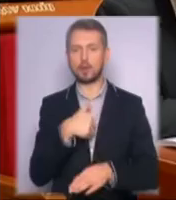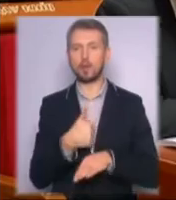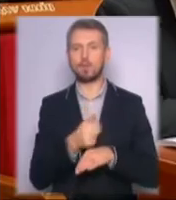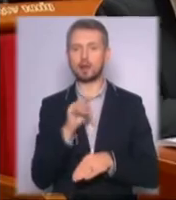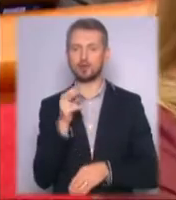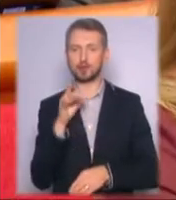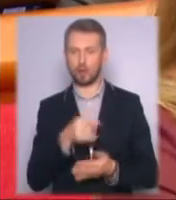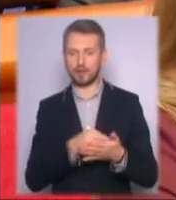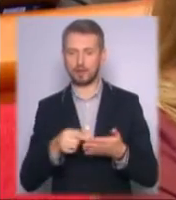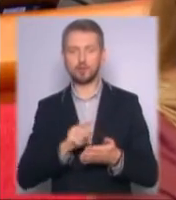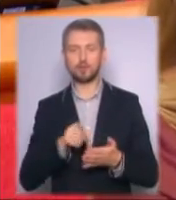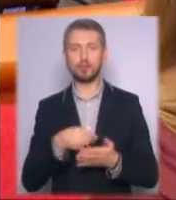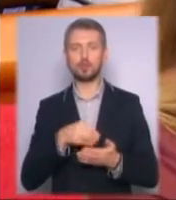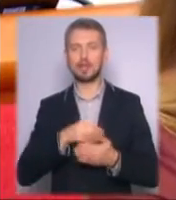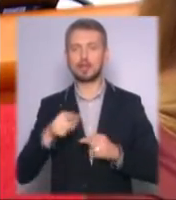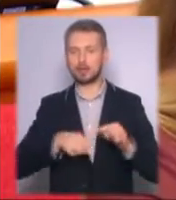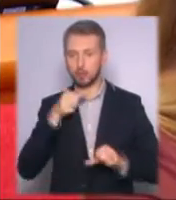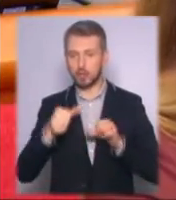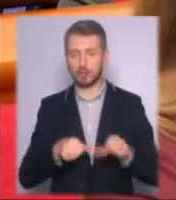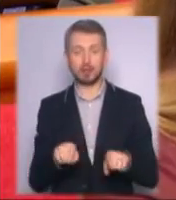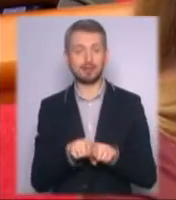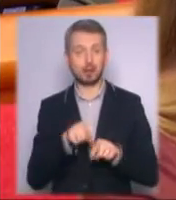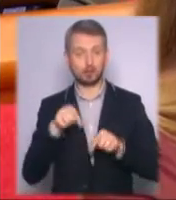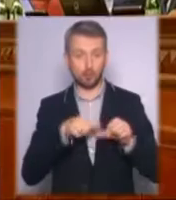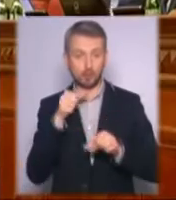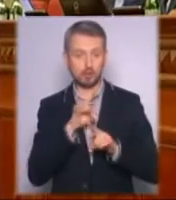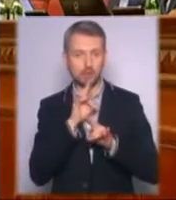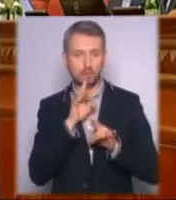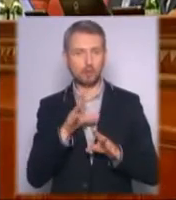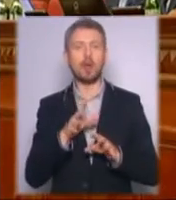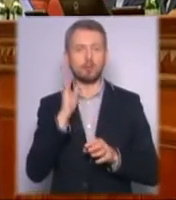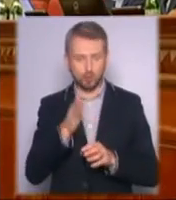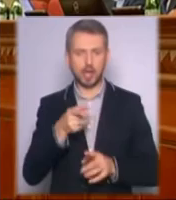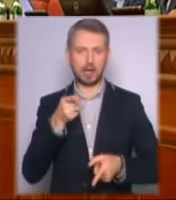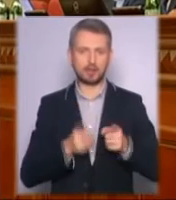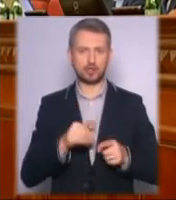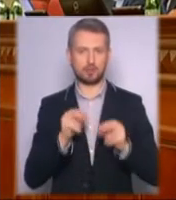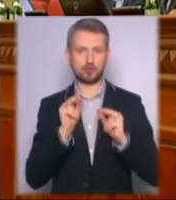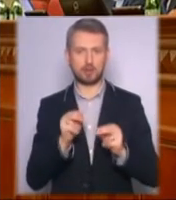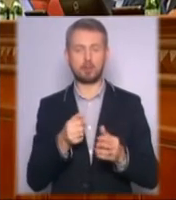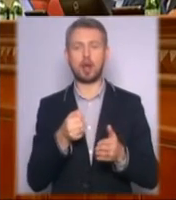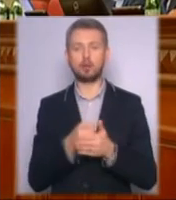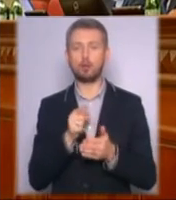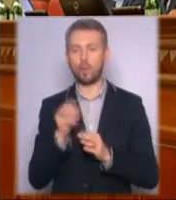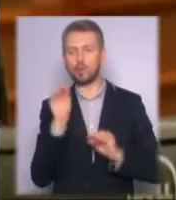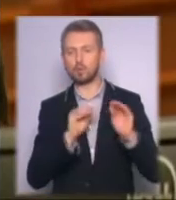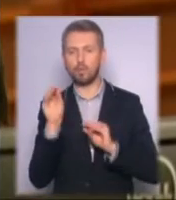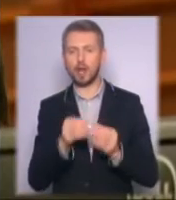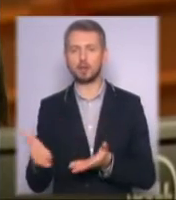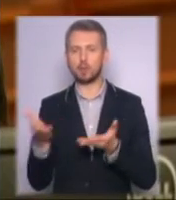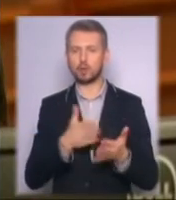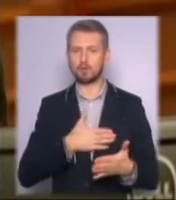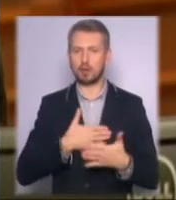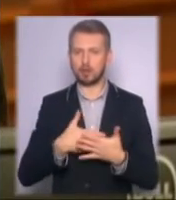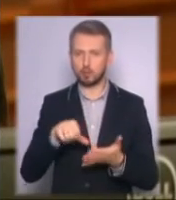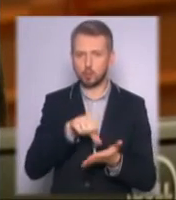Кличко зазначив, що бюджет на наступний рік, як і цьогорічний, буде реалістичним і чесним. А до процесу його формування запросив активно долучатись